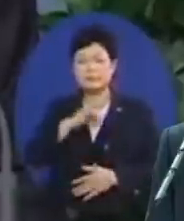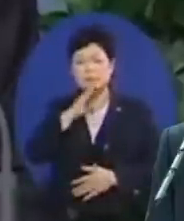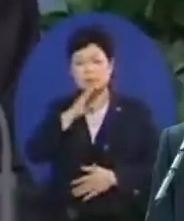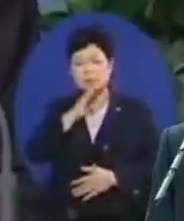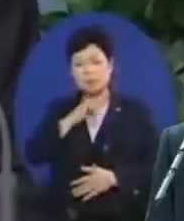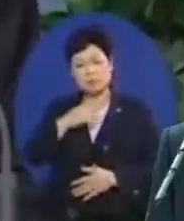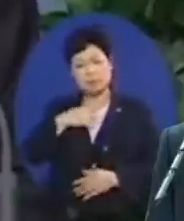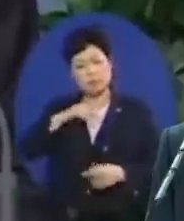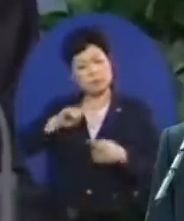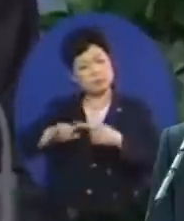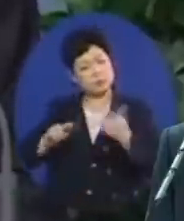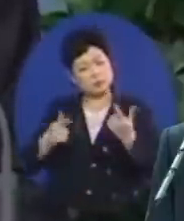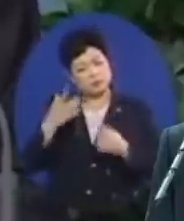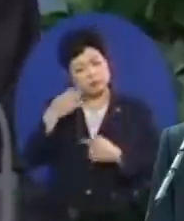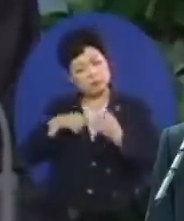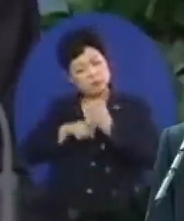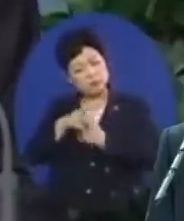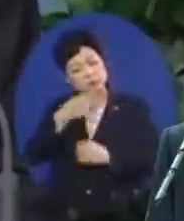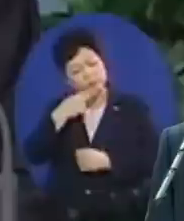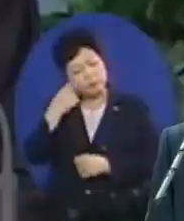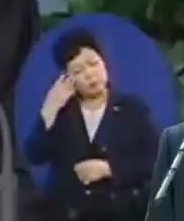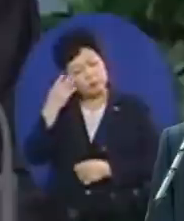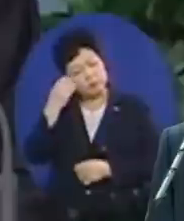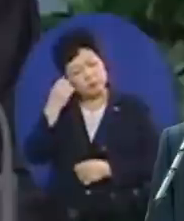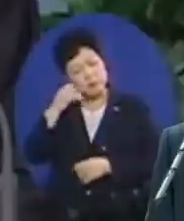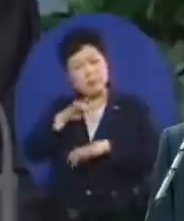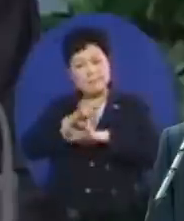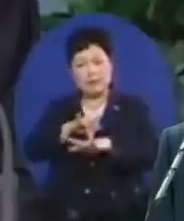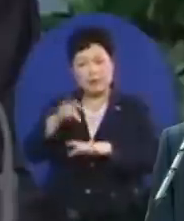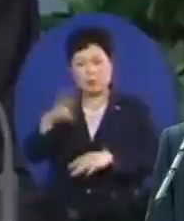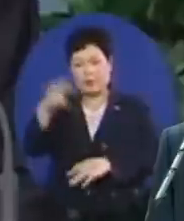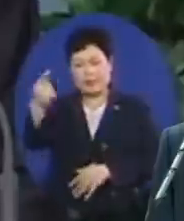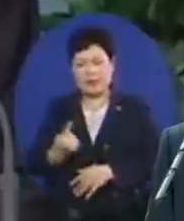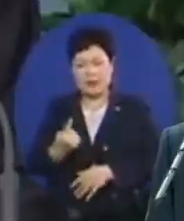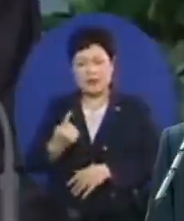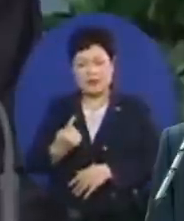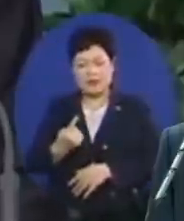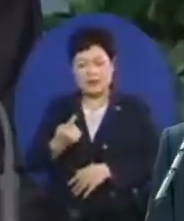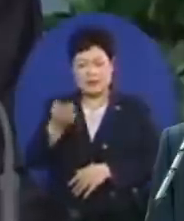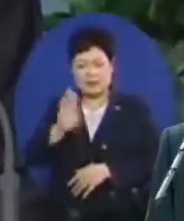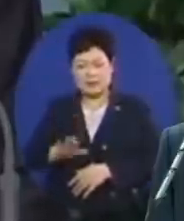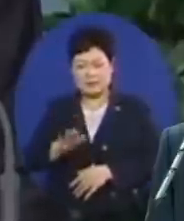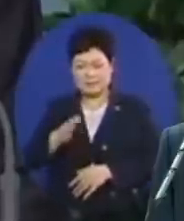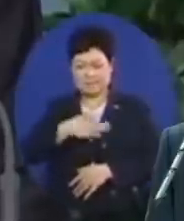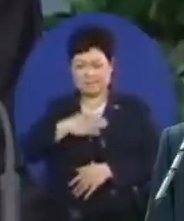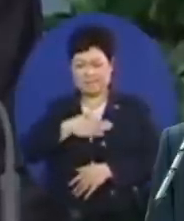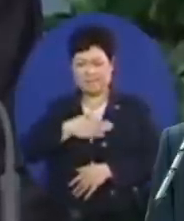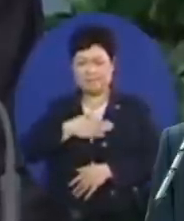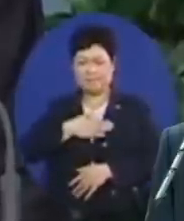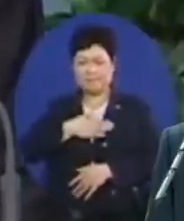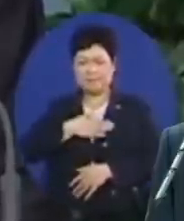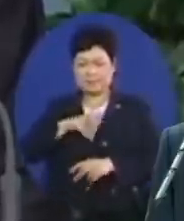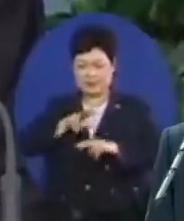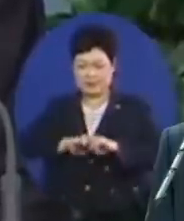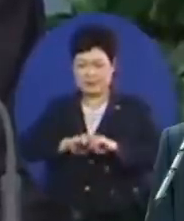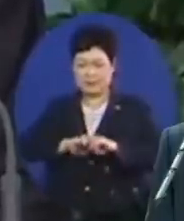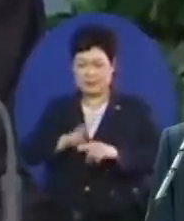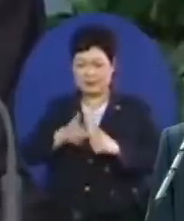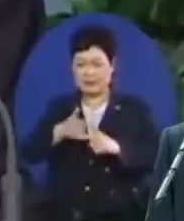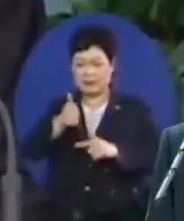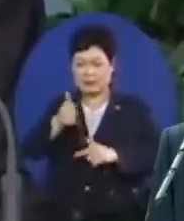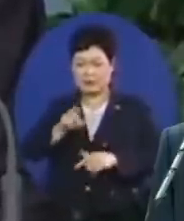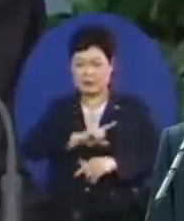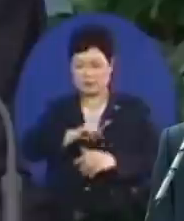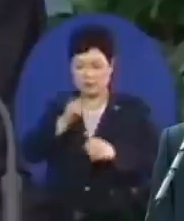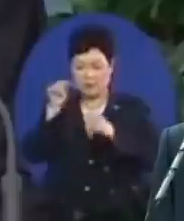비정상적이요. 그럴 이유가 없는데, 아, 또 이놈이 왔구나. 그래서 내가 앉아가지고서 나사렛 예수